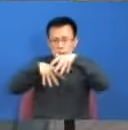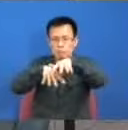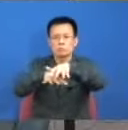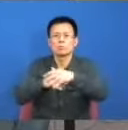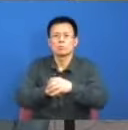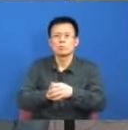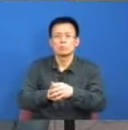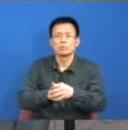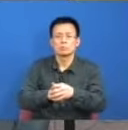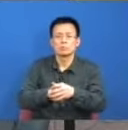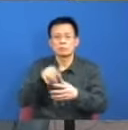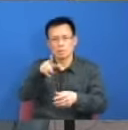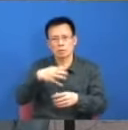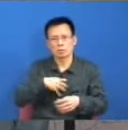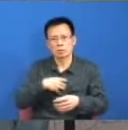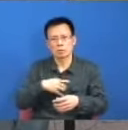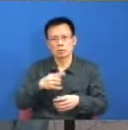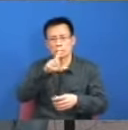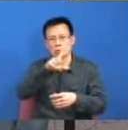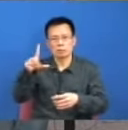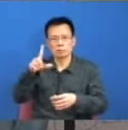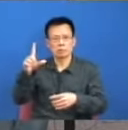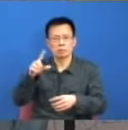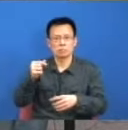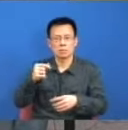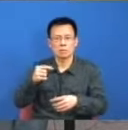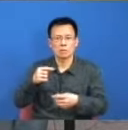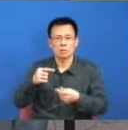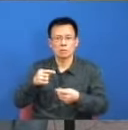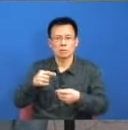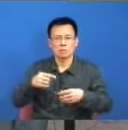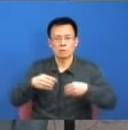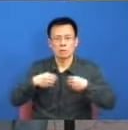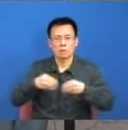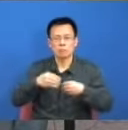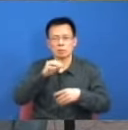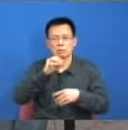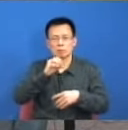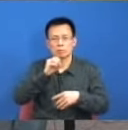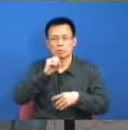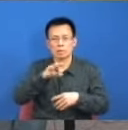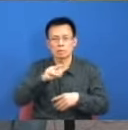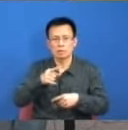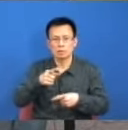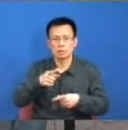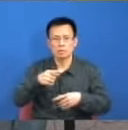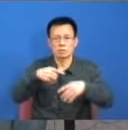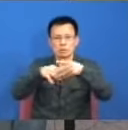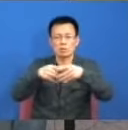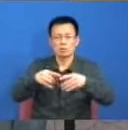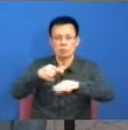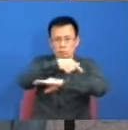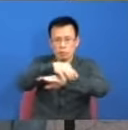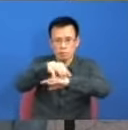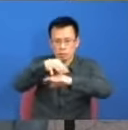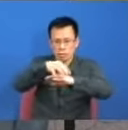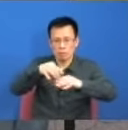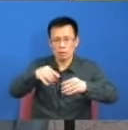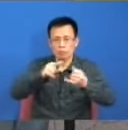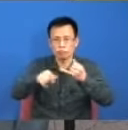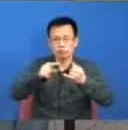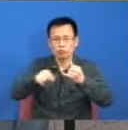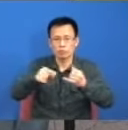對於劉兆佳教授所講嘅話，我哋香港人嘅係民怨嘅，已經去到臨界點。然後嚟佢話冇啊，我又冇咁講過。